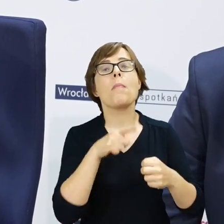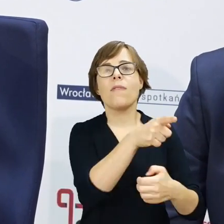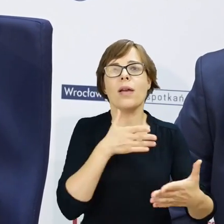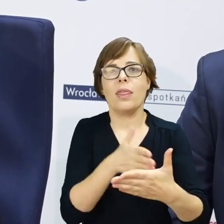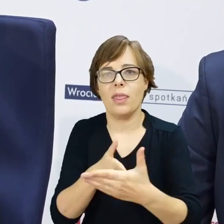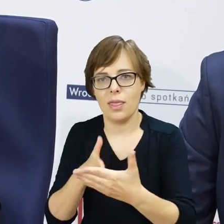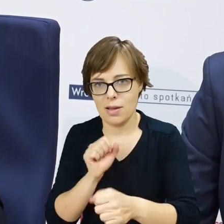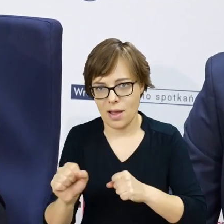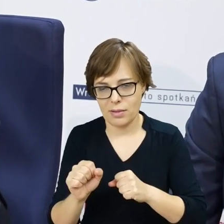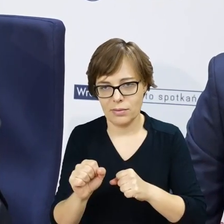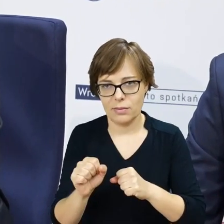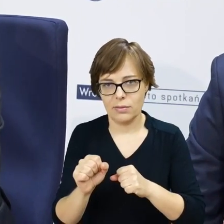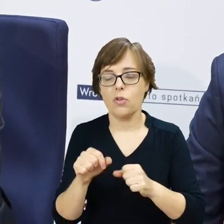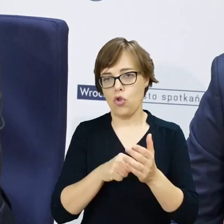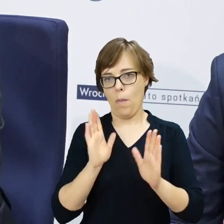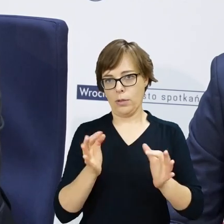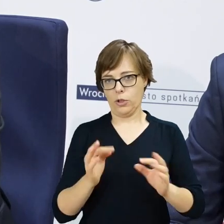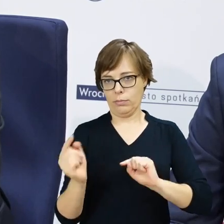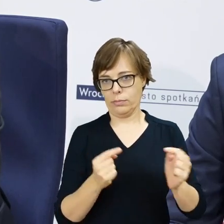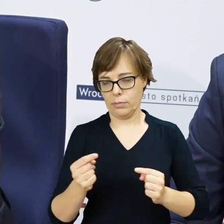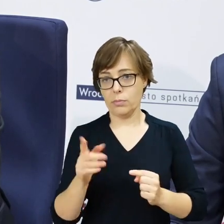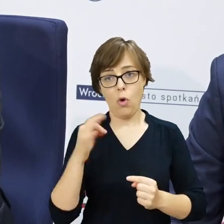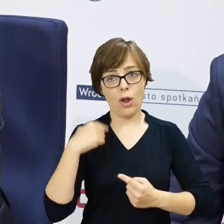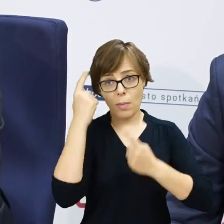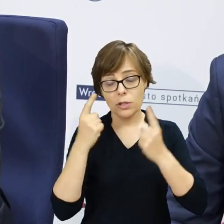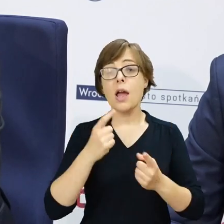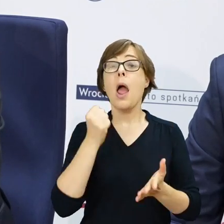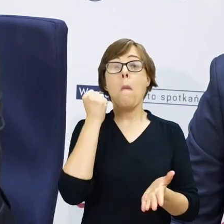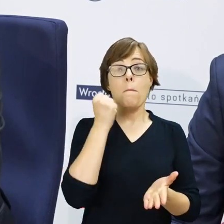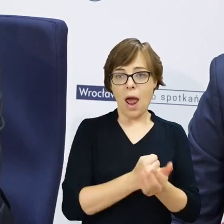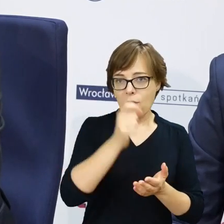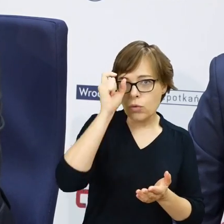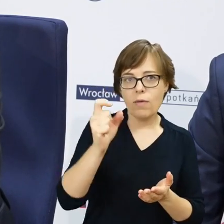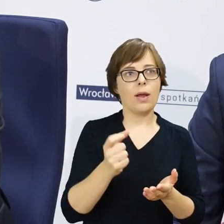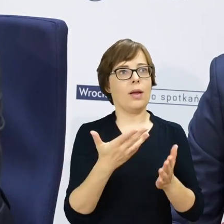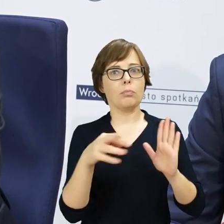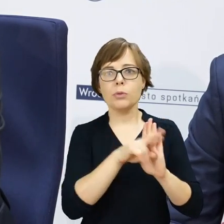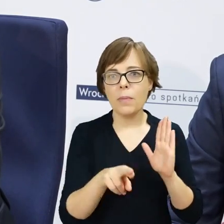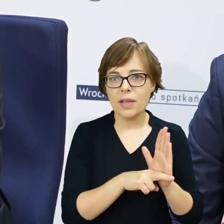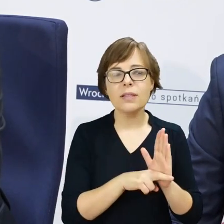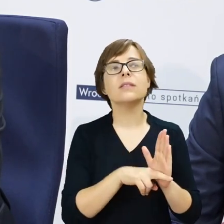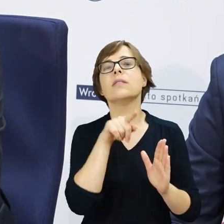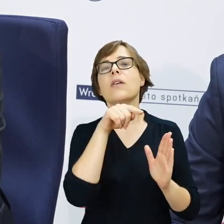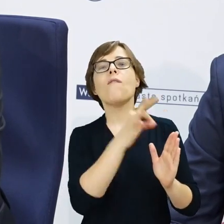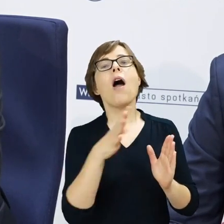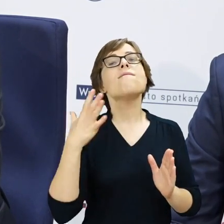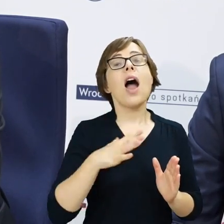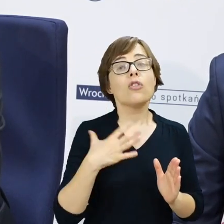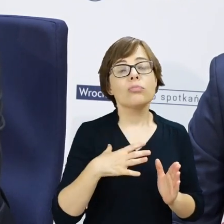nasze prawa człowieka i obywatela, one są warte dokładnie tyle, ile system, który je chroni. Na tym też polega cały